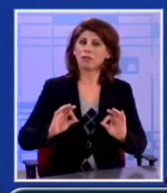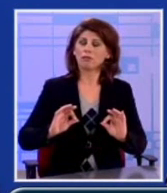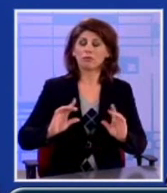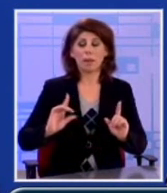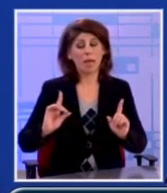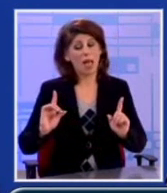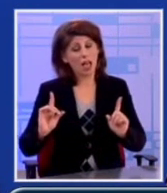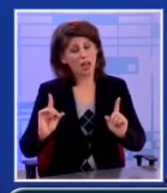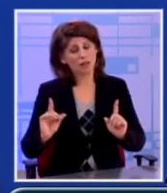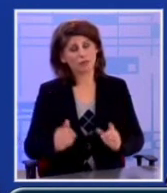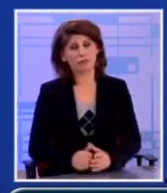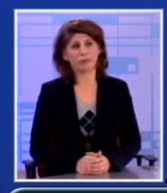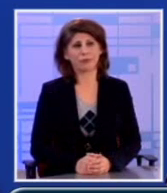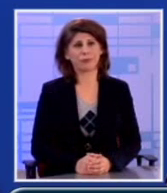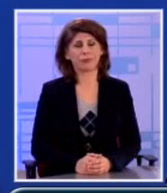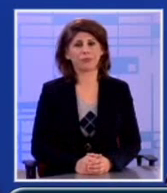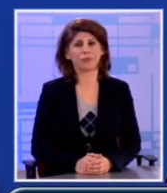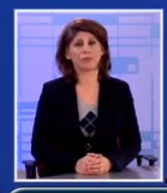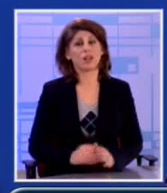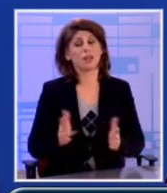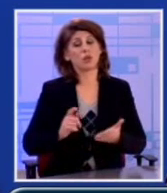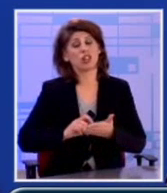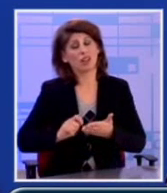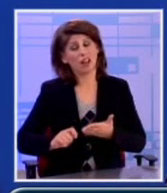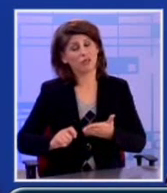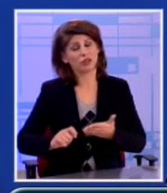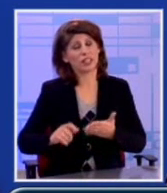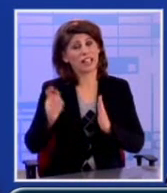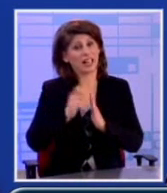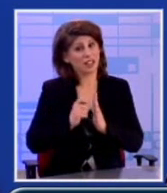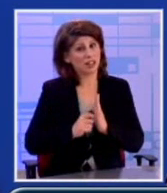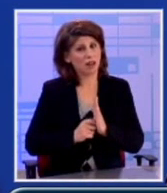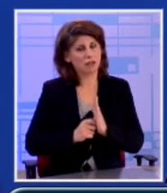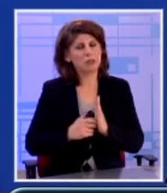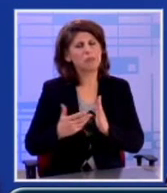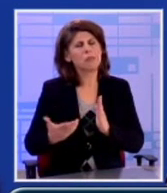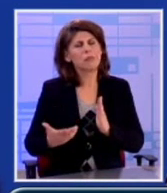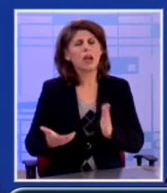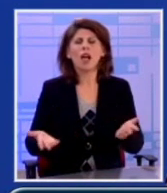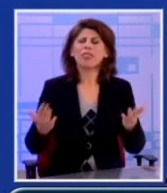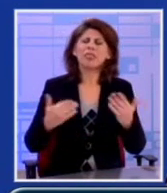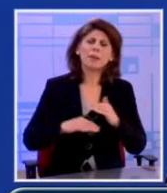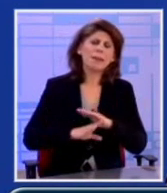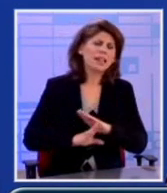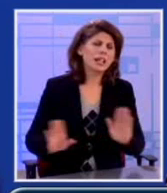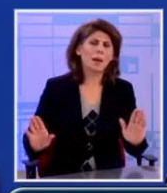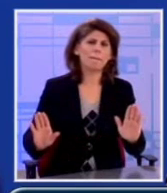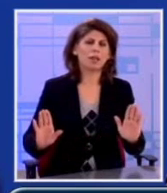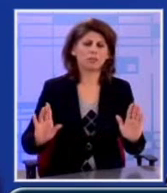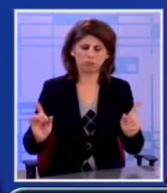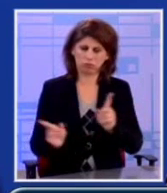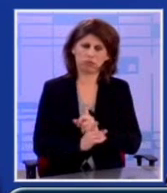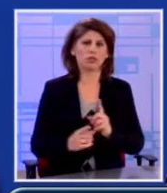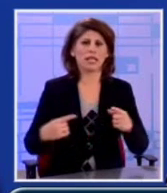αντιθέση με όλα όσα γράφονται και καταγράφονται, δεν υπάρχει καμία αντίφαση